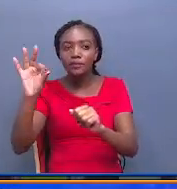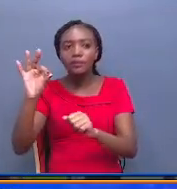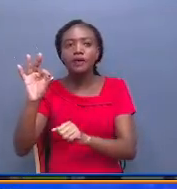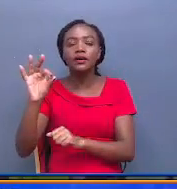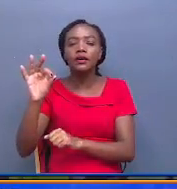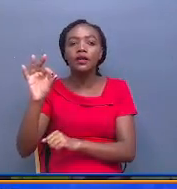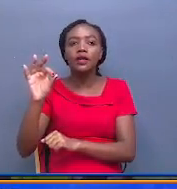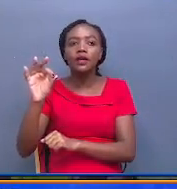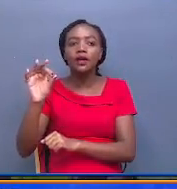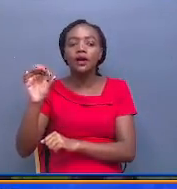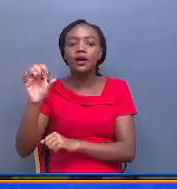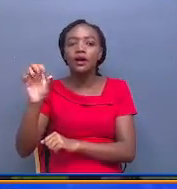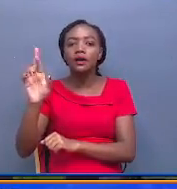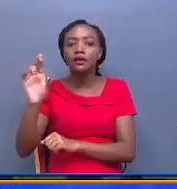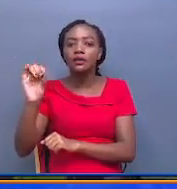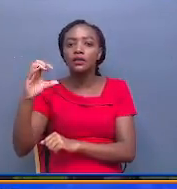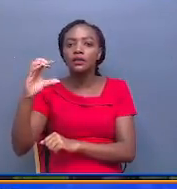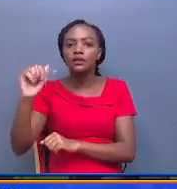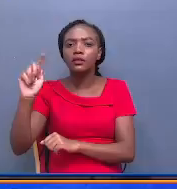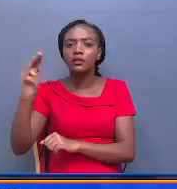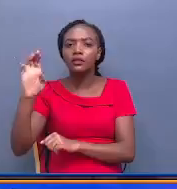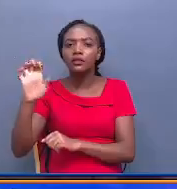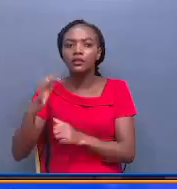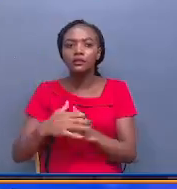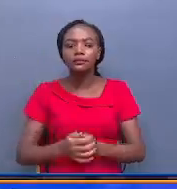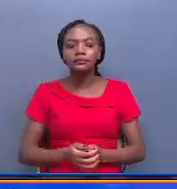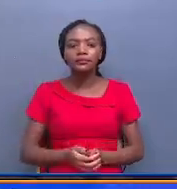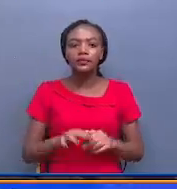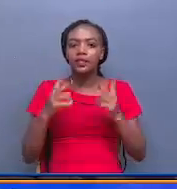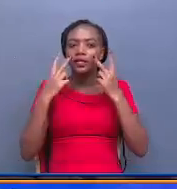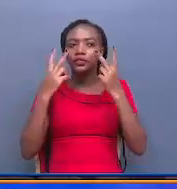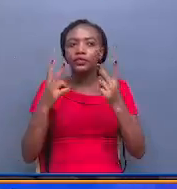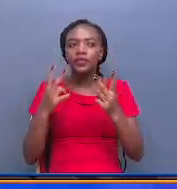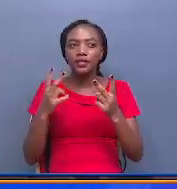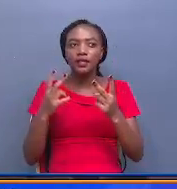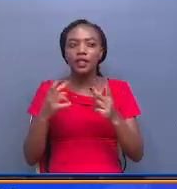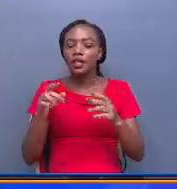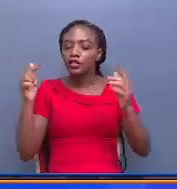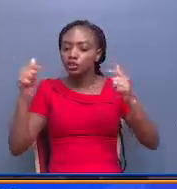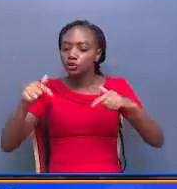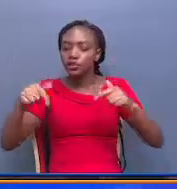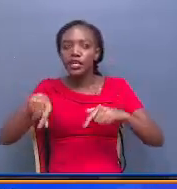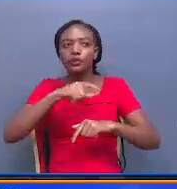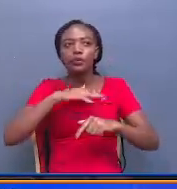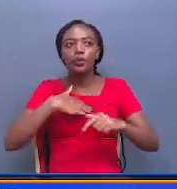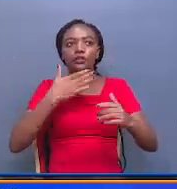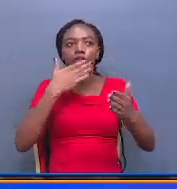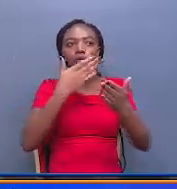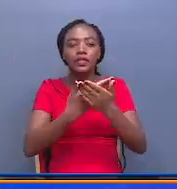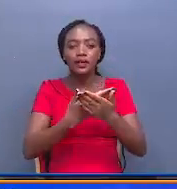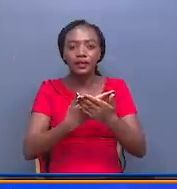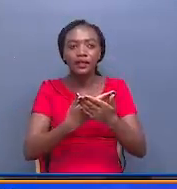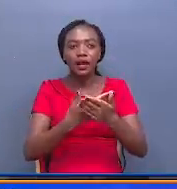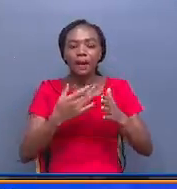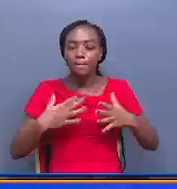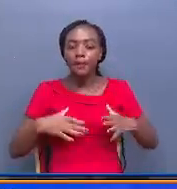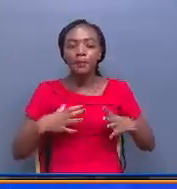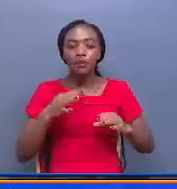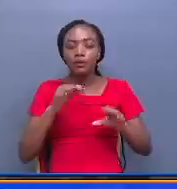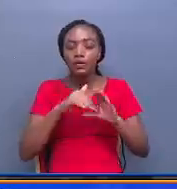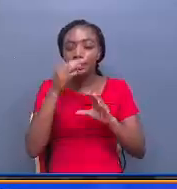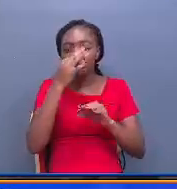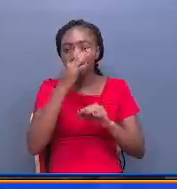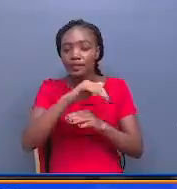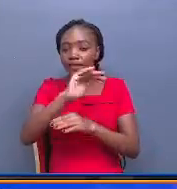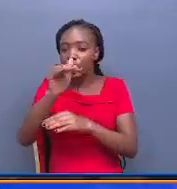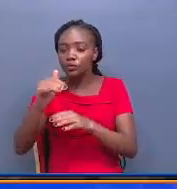bwana Rigathi Gachagua. Sisi siku ya leo tuko na shukurani kama watu wa Nyeri na watu